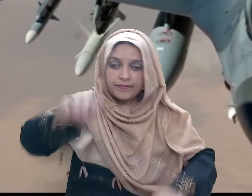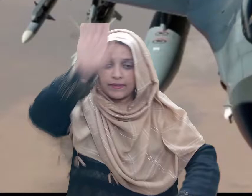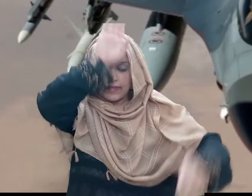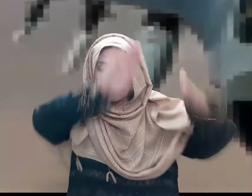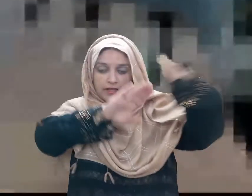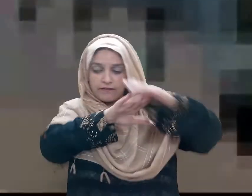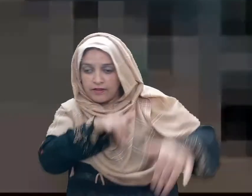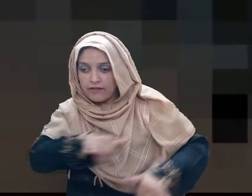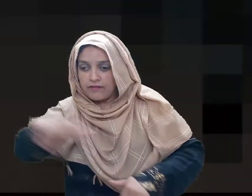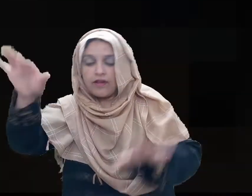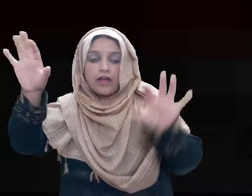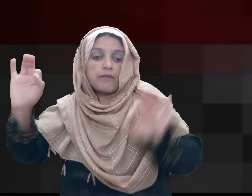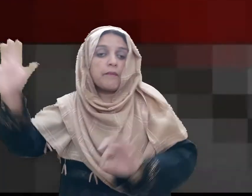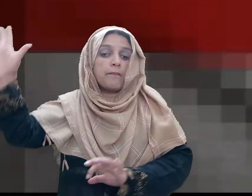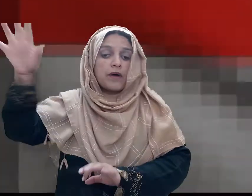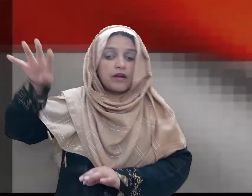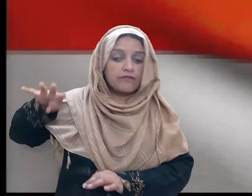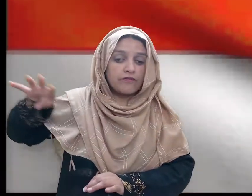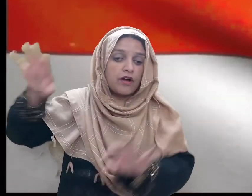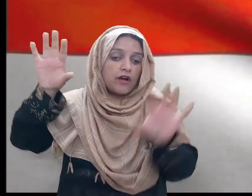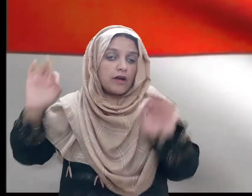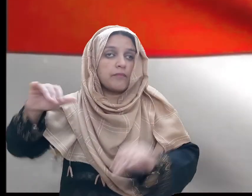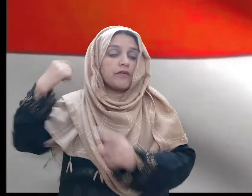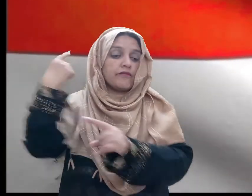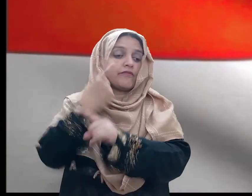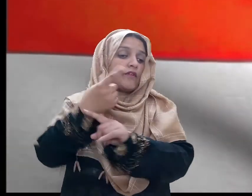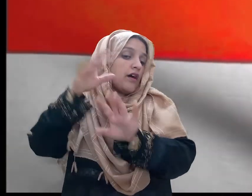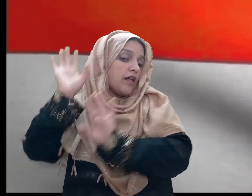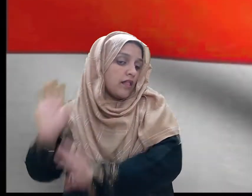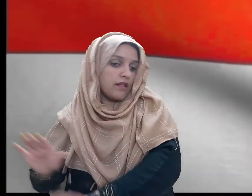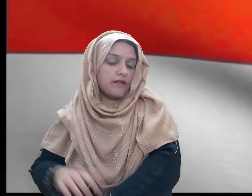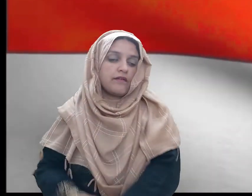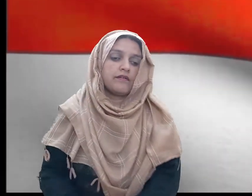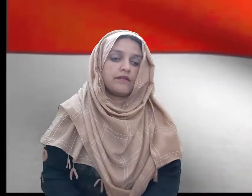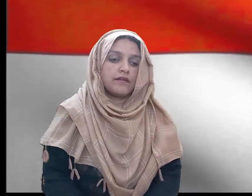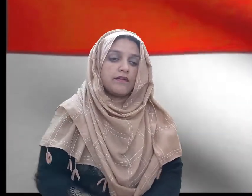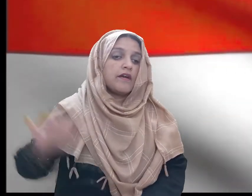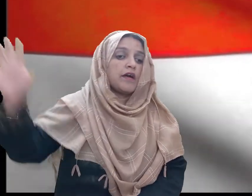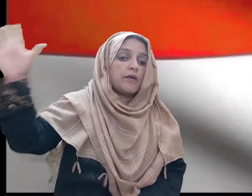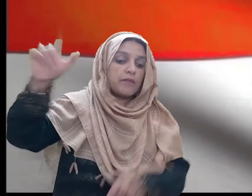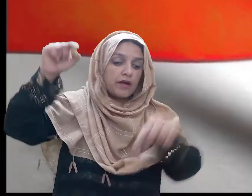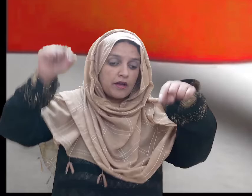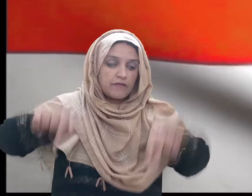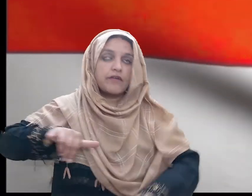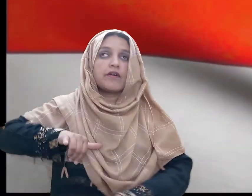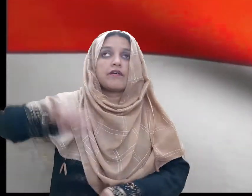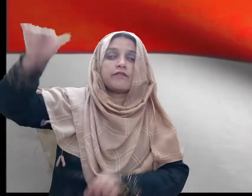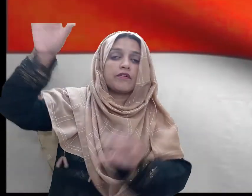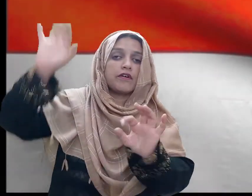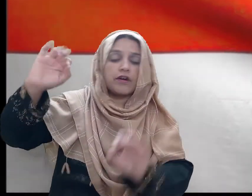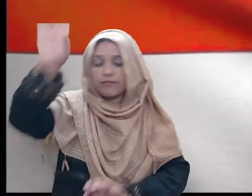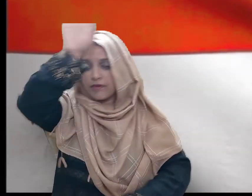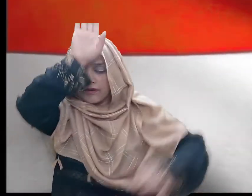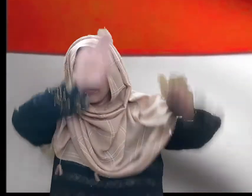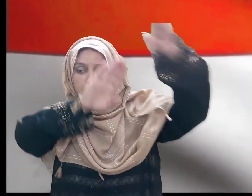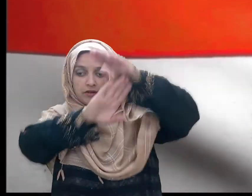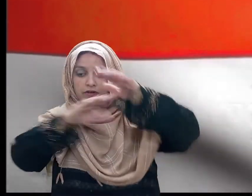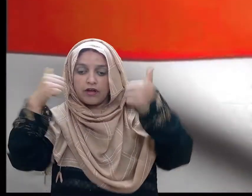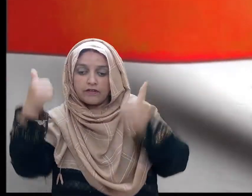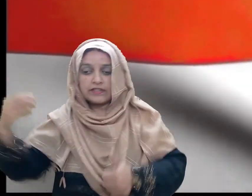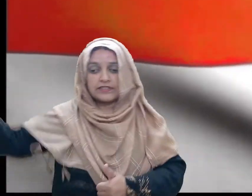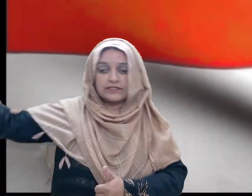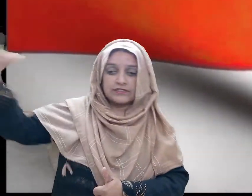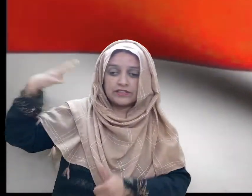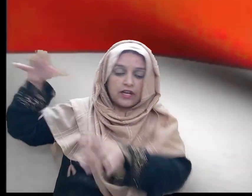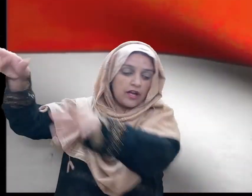پاس 510 جدید طیارے اور ہیلی کاپٹرز موجود ہیں۔ نمبر 5، انڈونیشیا۔ انڈونیشیا جنوب مشرقی ایشیا میں